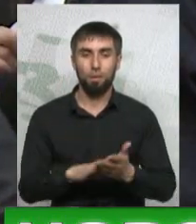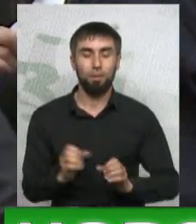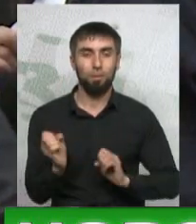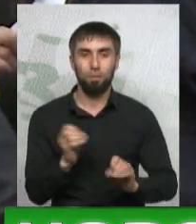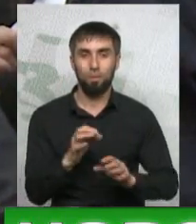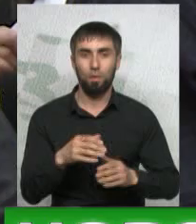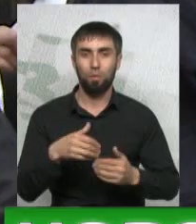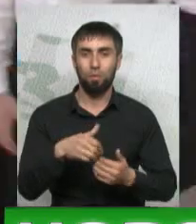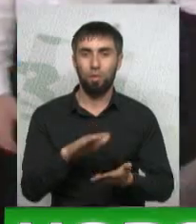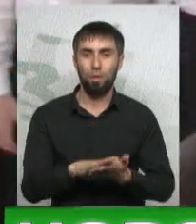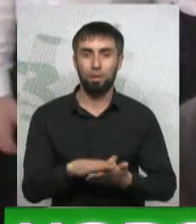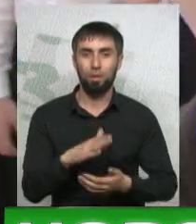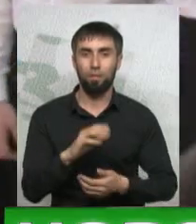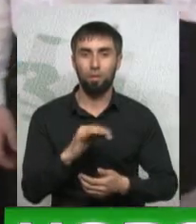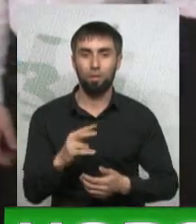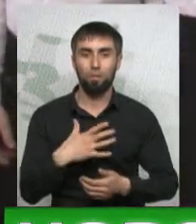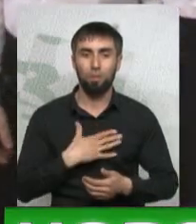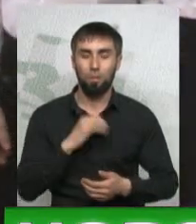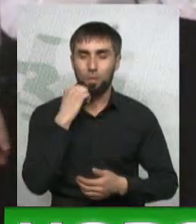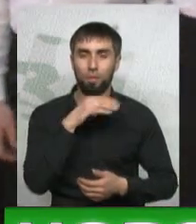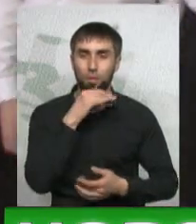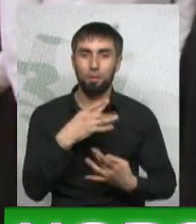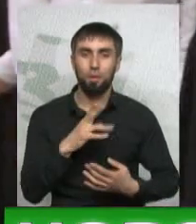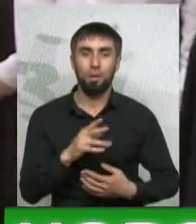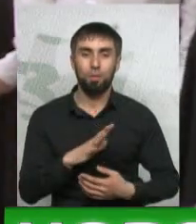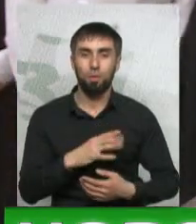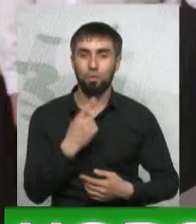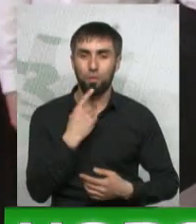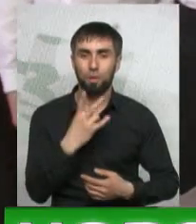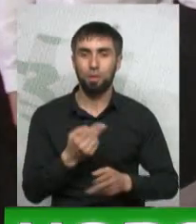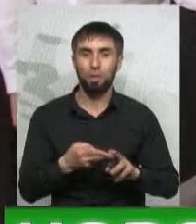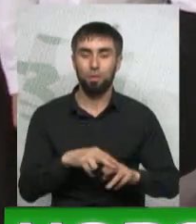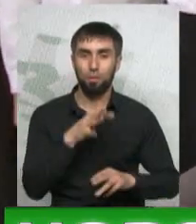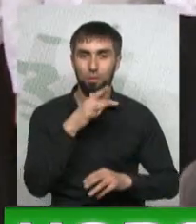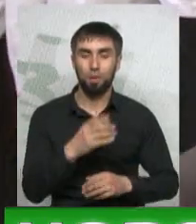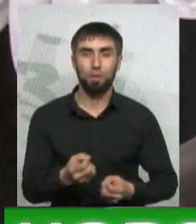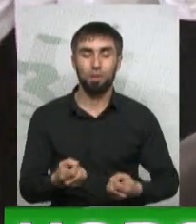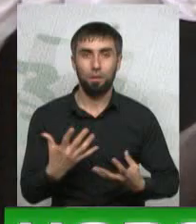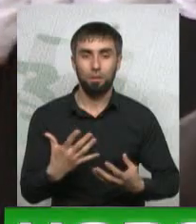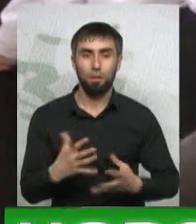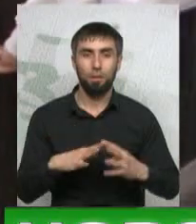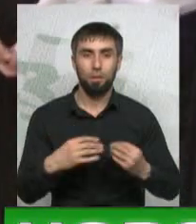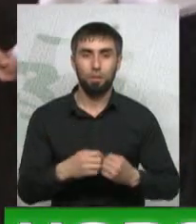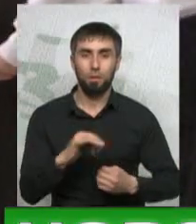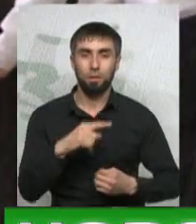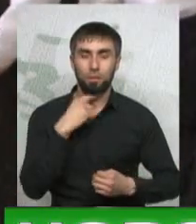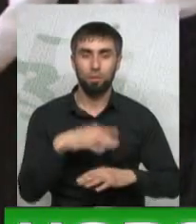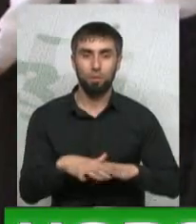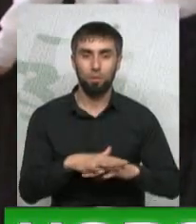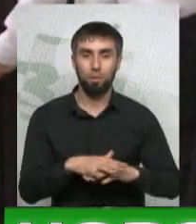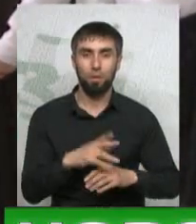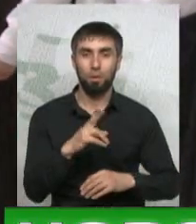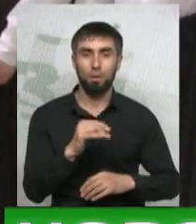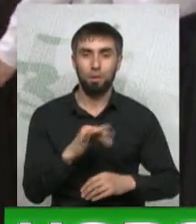погрузили в товарные вагоны. Мне бабушки и дедушки рассказывали, как было трудно на то время. Некоторых семей из ингушского народа